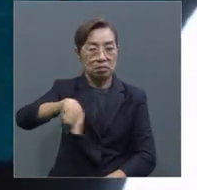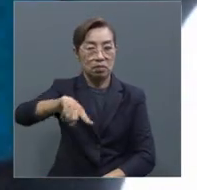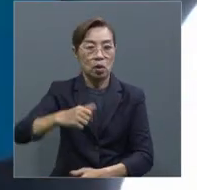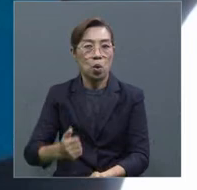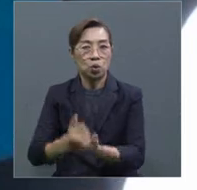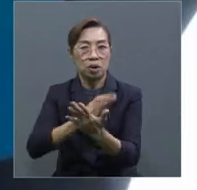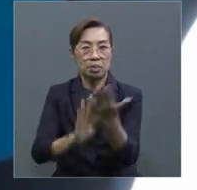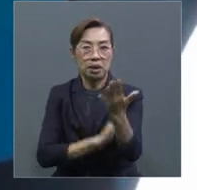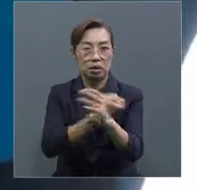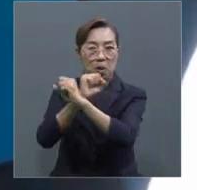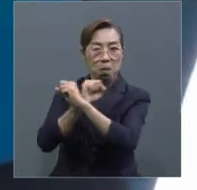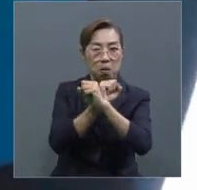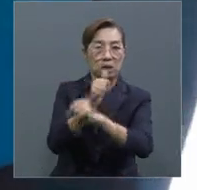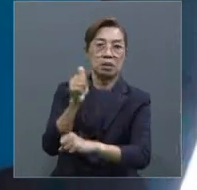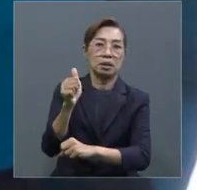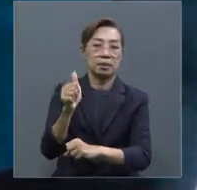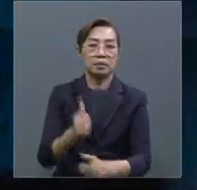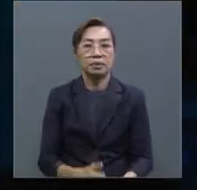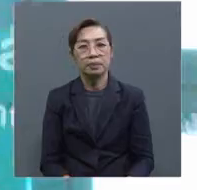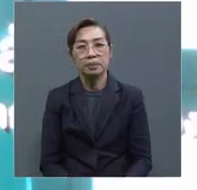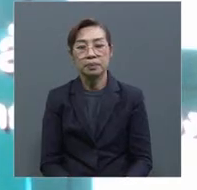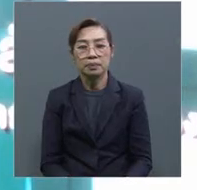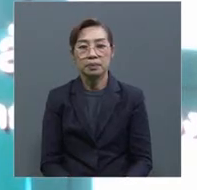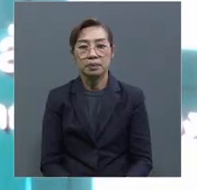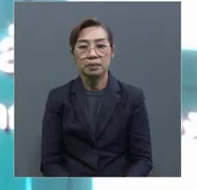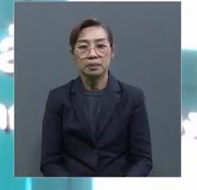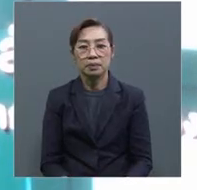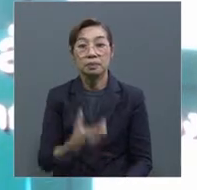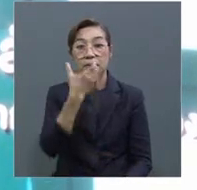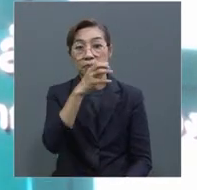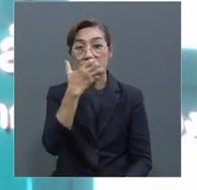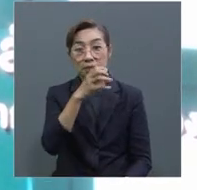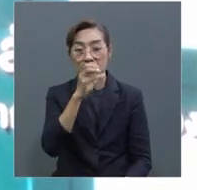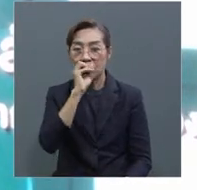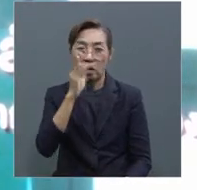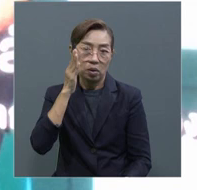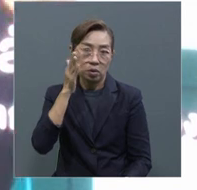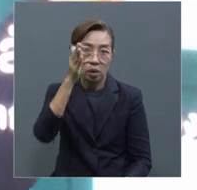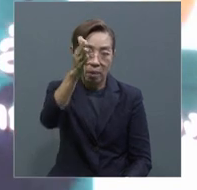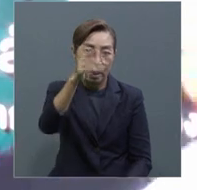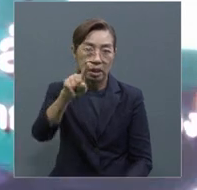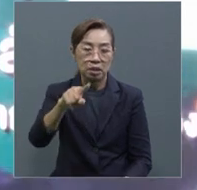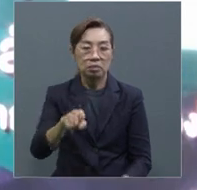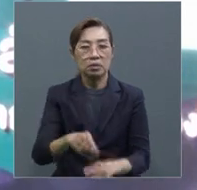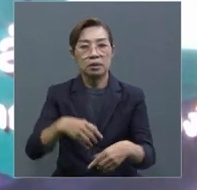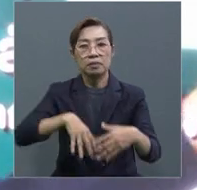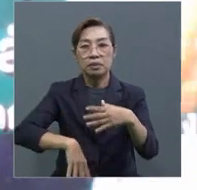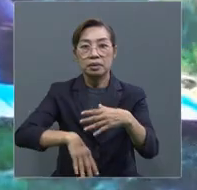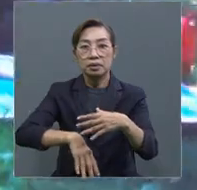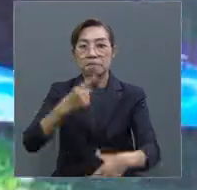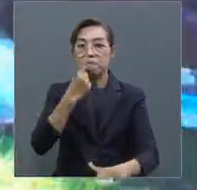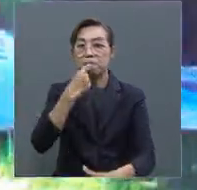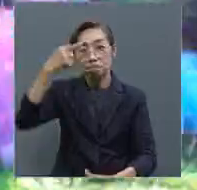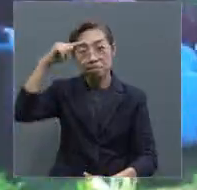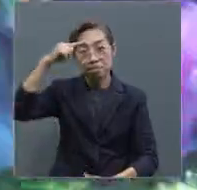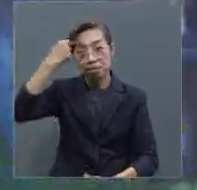ในการปกป้องอธิปไตยและผลประโยชน์ของชาติครับนายสุทินยังบอกด้วยนะคะว่าหลังจากนี้เนี่ยจะลดการบังคับเกณฑ์การเกณฑ์